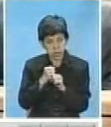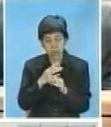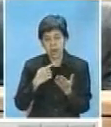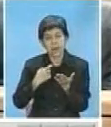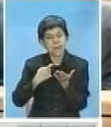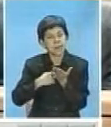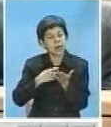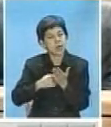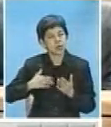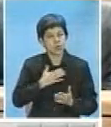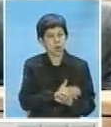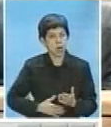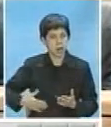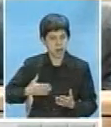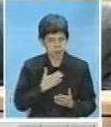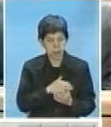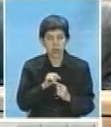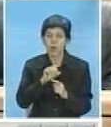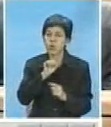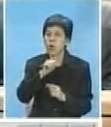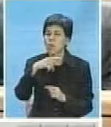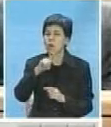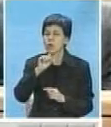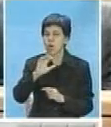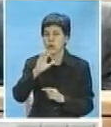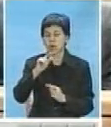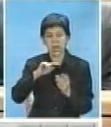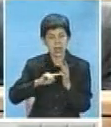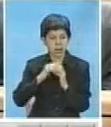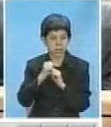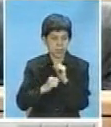แห่งชาติครับที่เริ่มมาไปปานปีพ.ศ. 2545